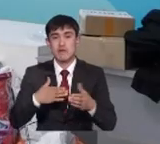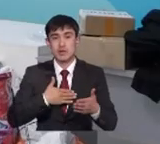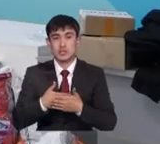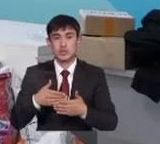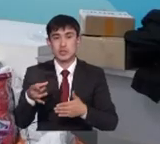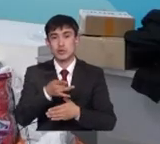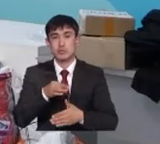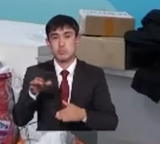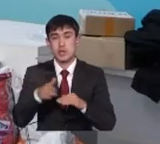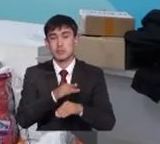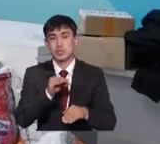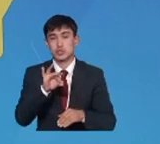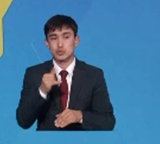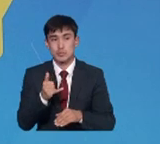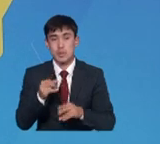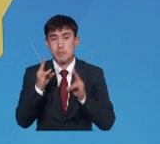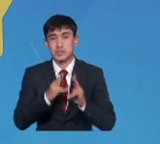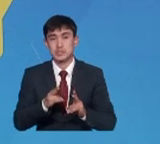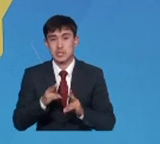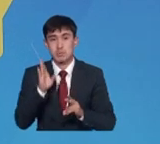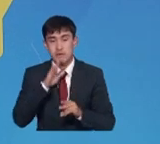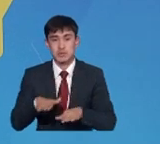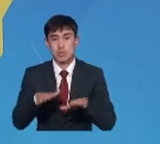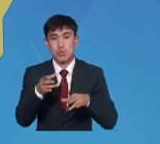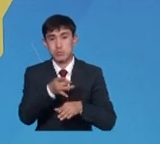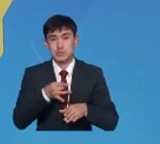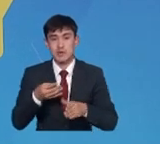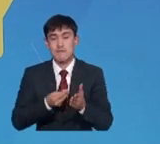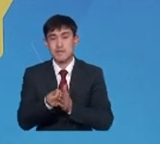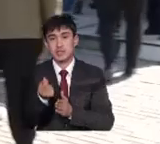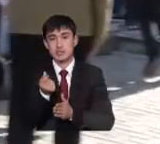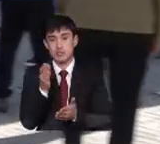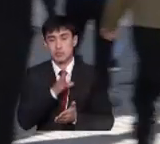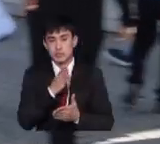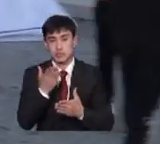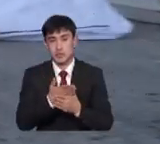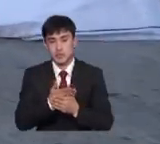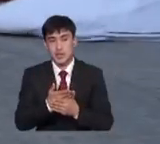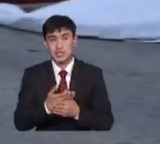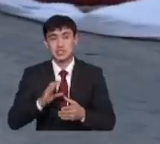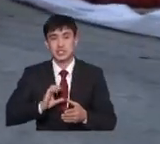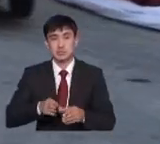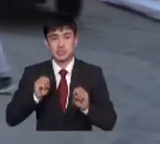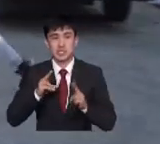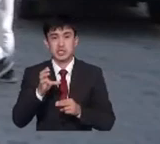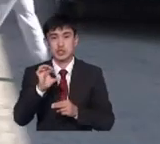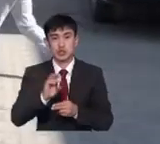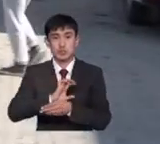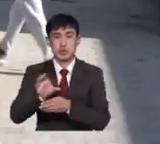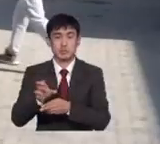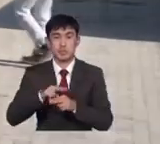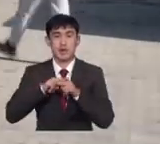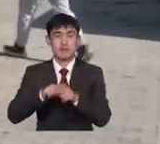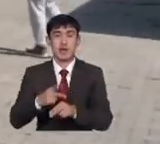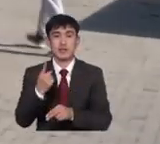ме ирм джитсу пострадавшим от паводков областям была оказана и финансовая помощь в частности на специальные счета было перечислена